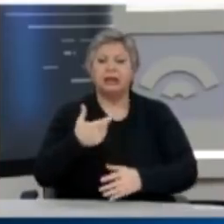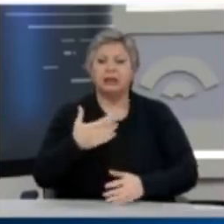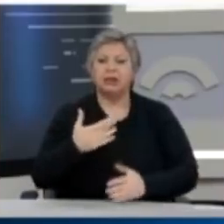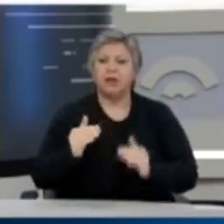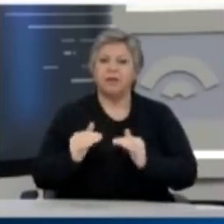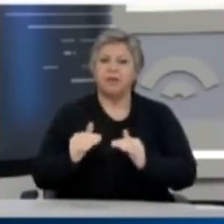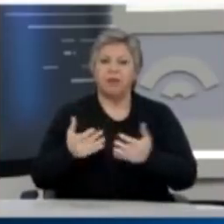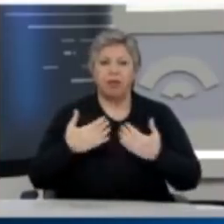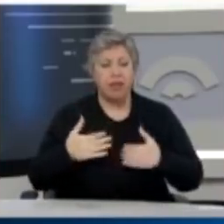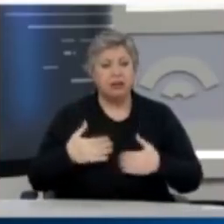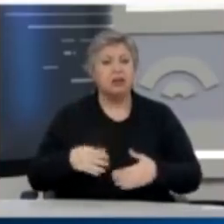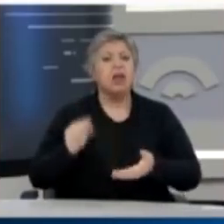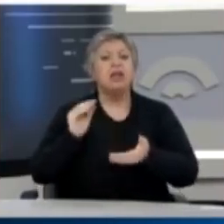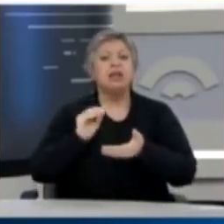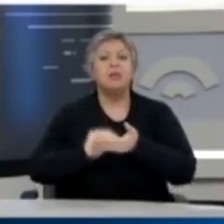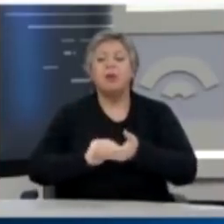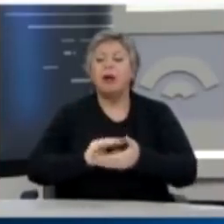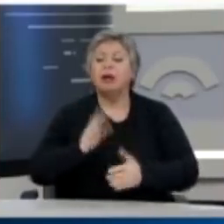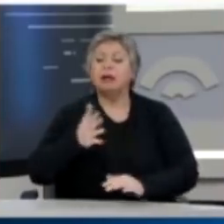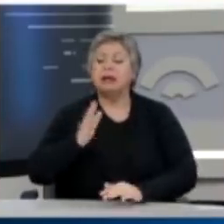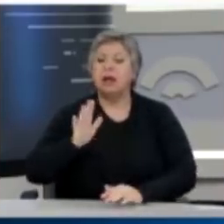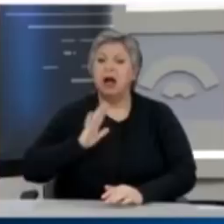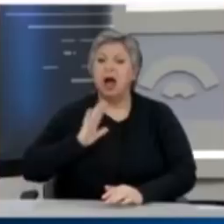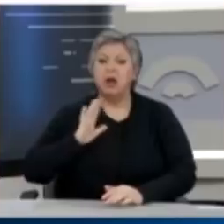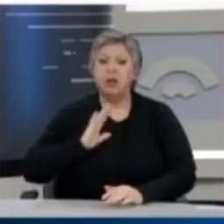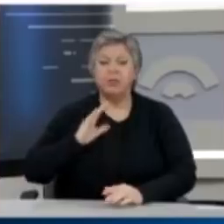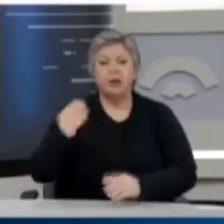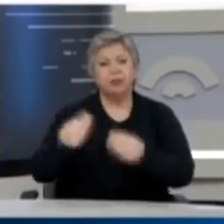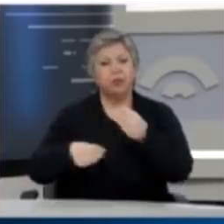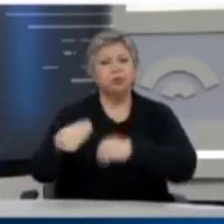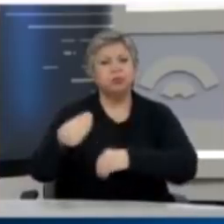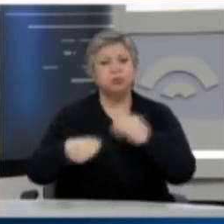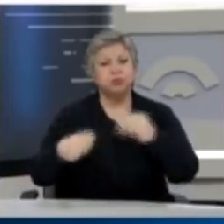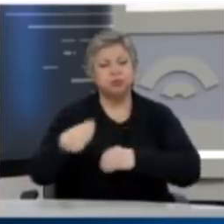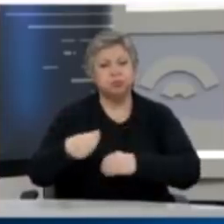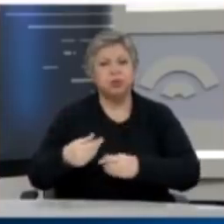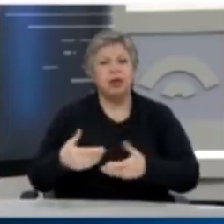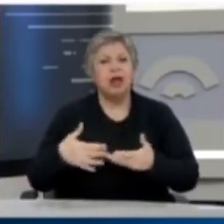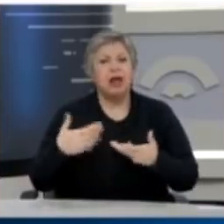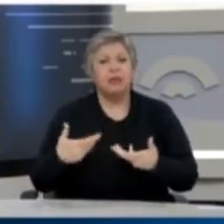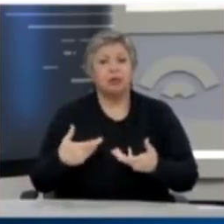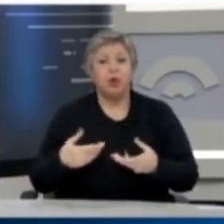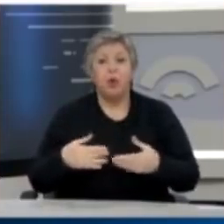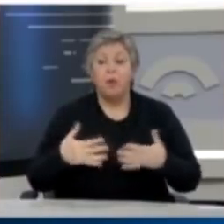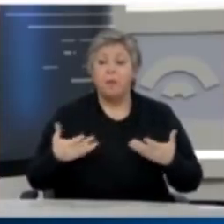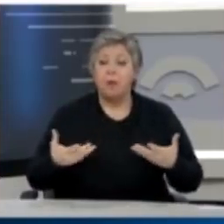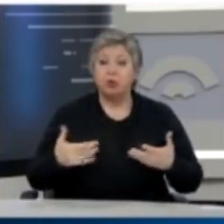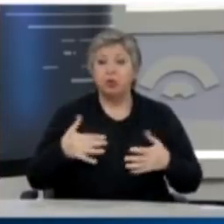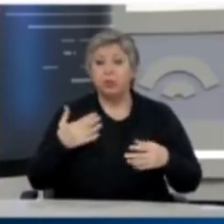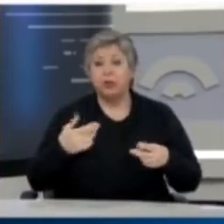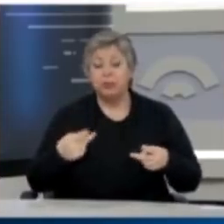σε μια δεδομένη στιγμή είναι παράγοντες που μπορούν να ανακόψουν αυτό το αντιλαϊκό